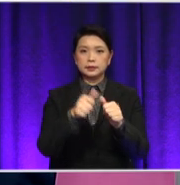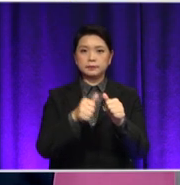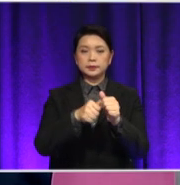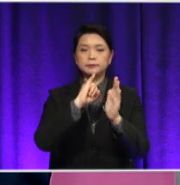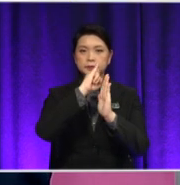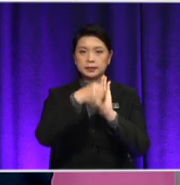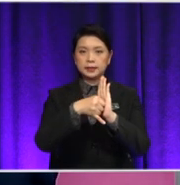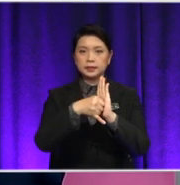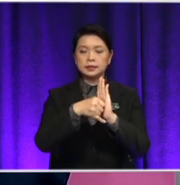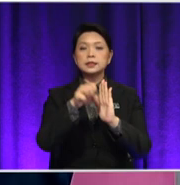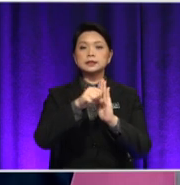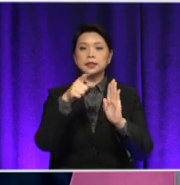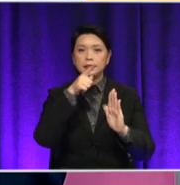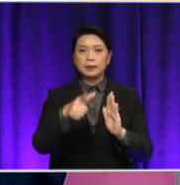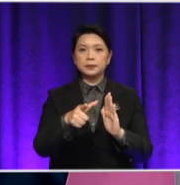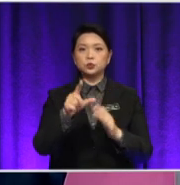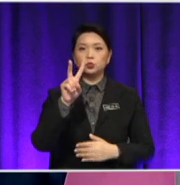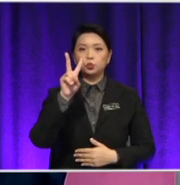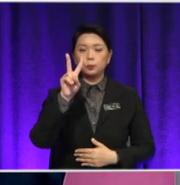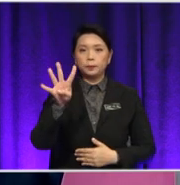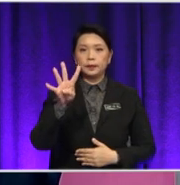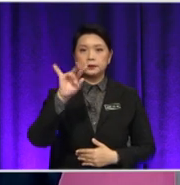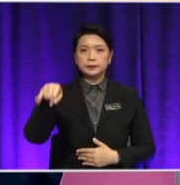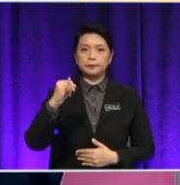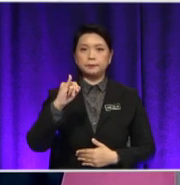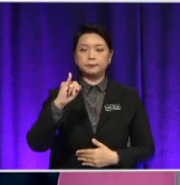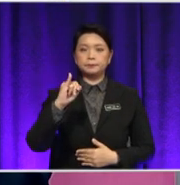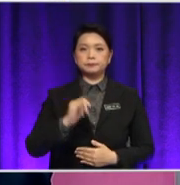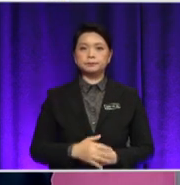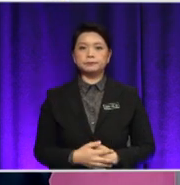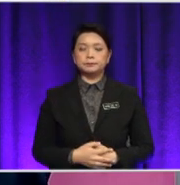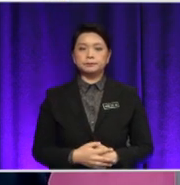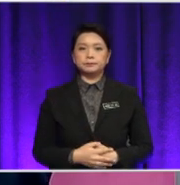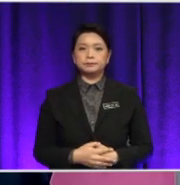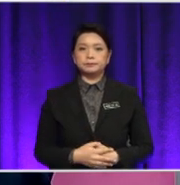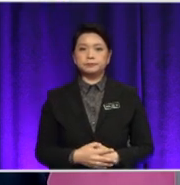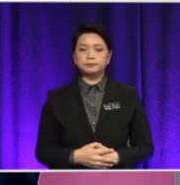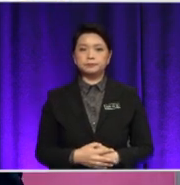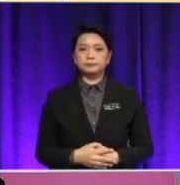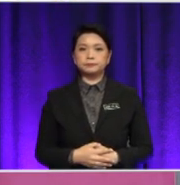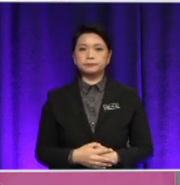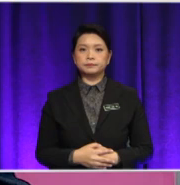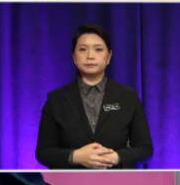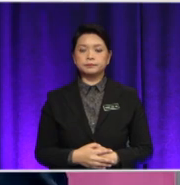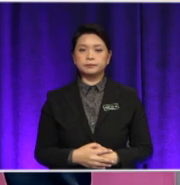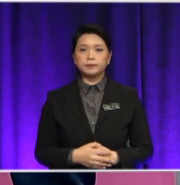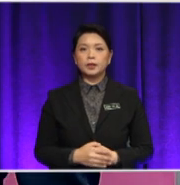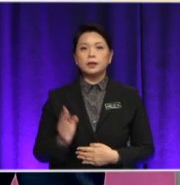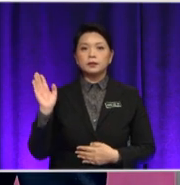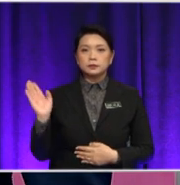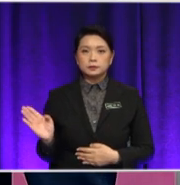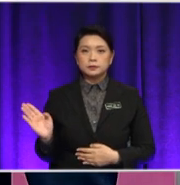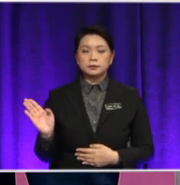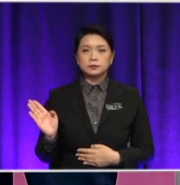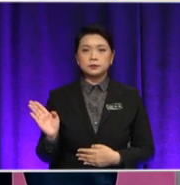itu, satu jam letak 10 ke 20 minit. Dalam tempoh masa itulah. Okey. Ini adalah huruf I,